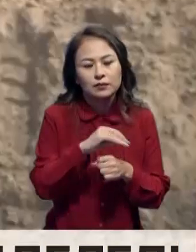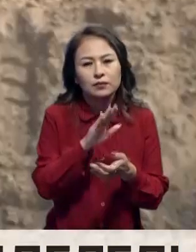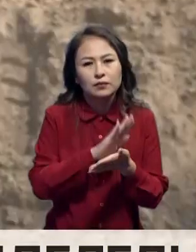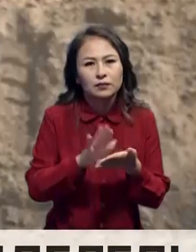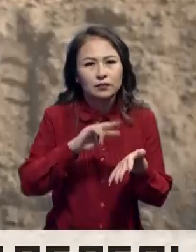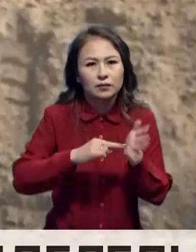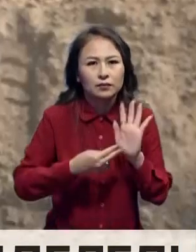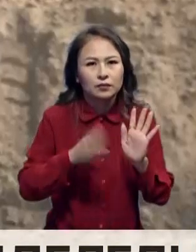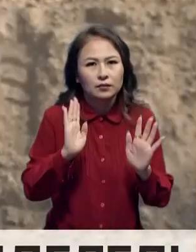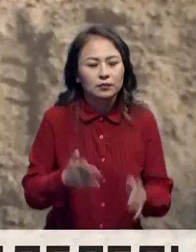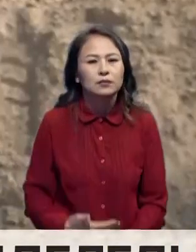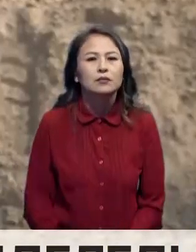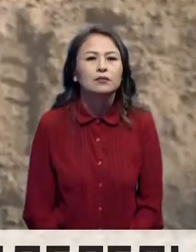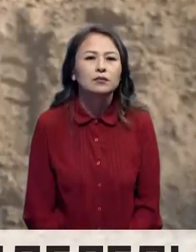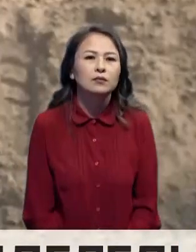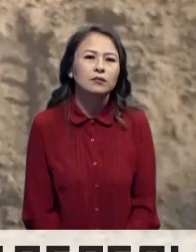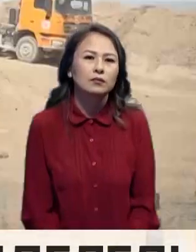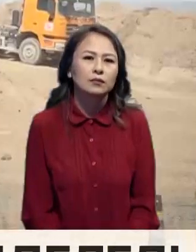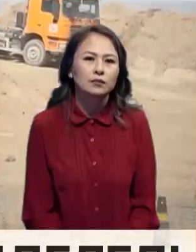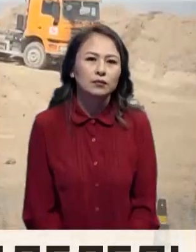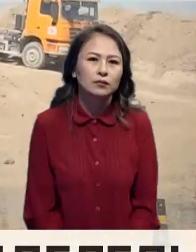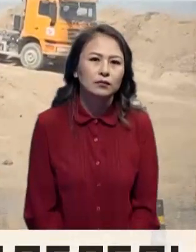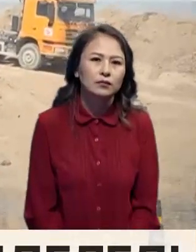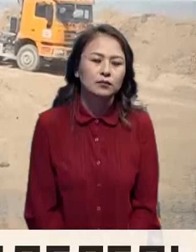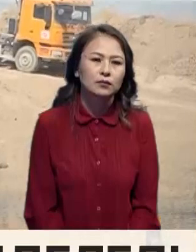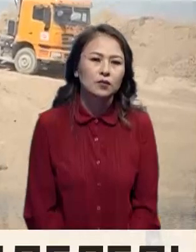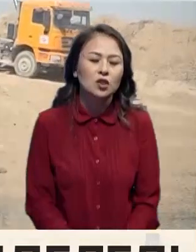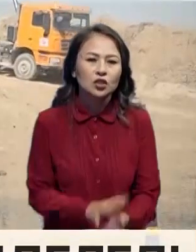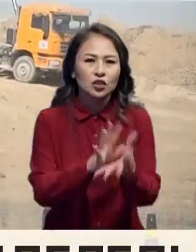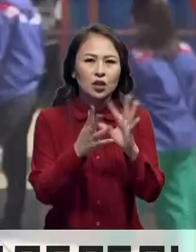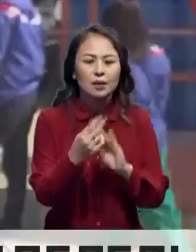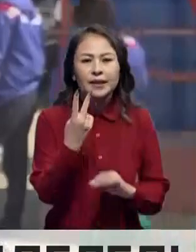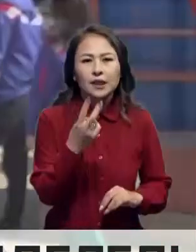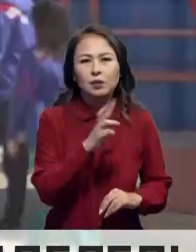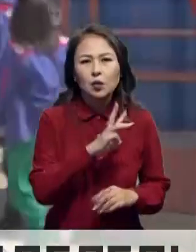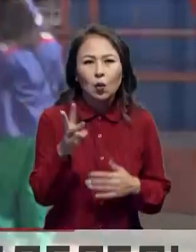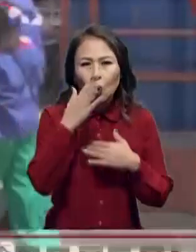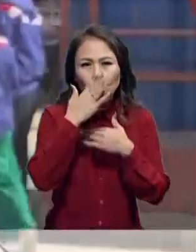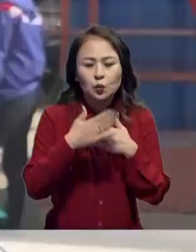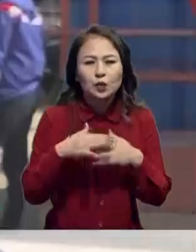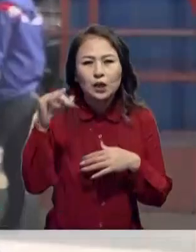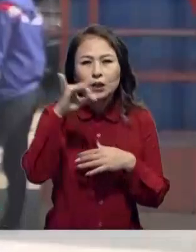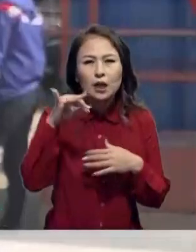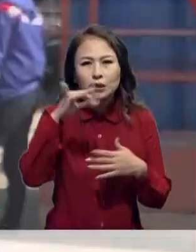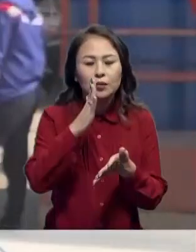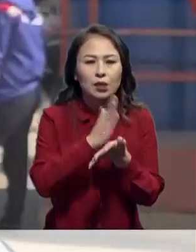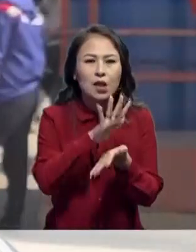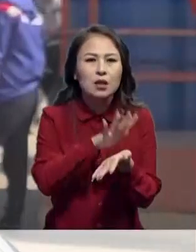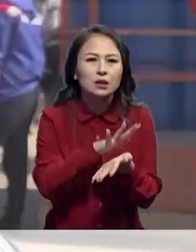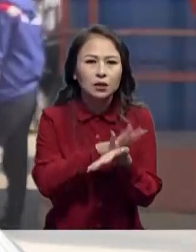ба деген сондай жоспар бар. Жалпы 2 миллионға жуық осындай тарихи ластанған жерлер